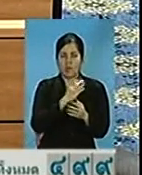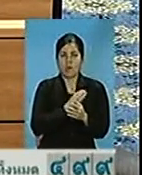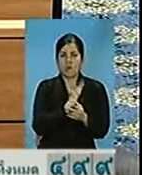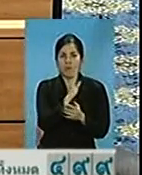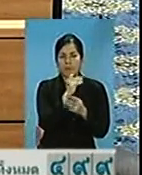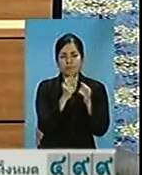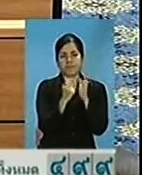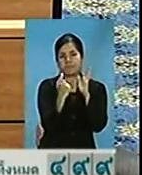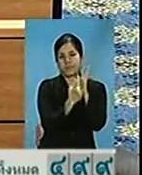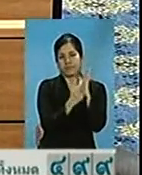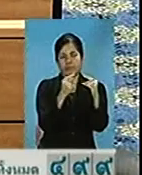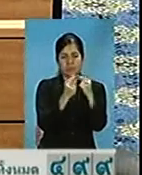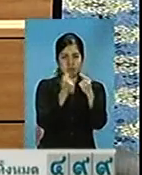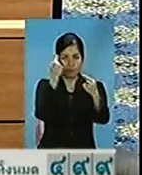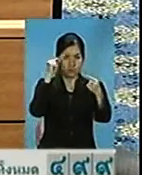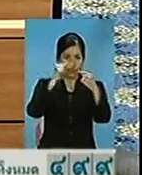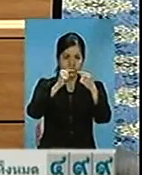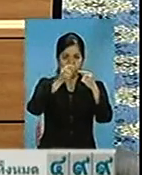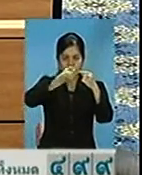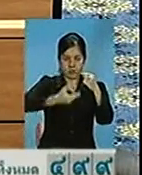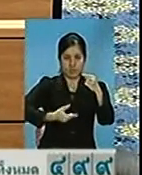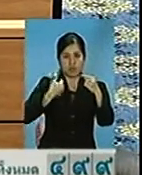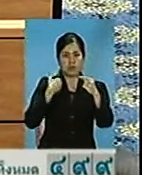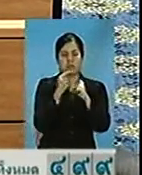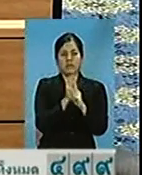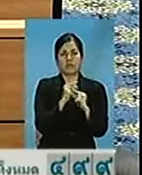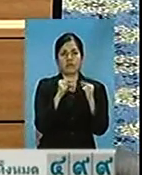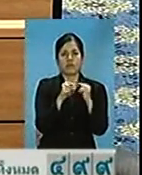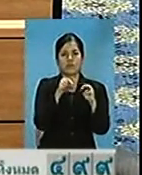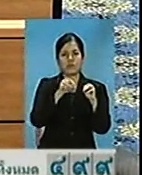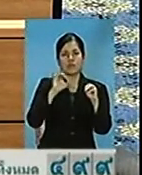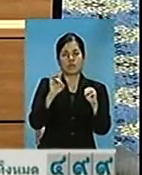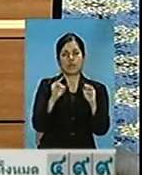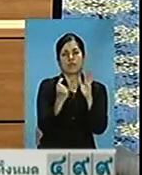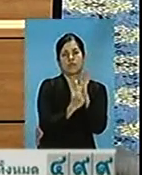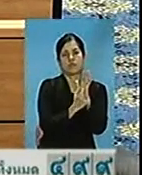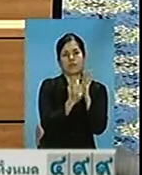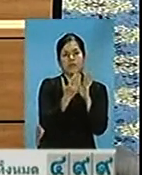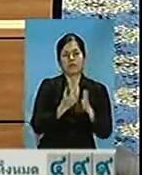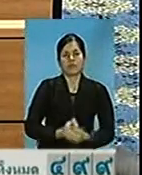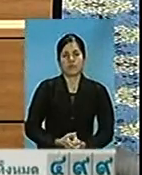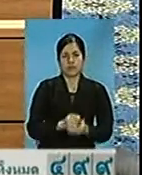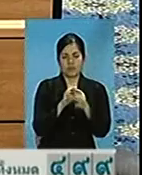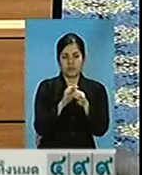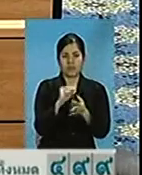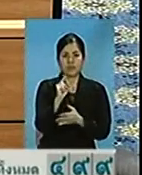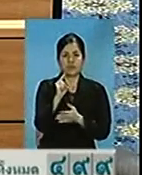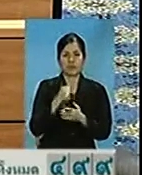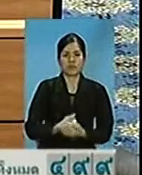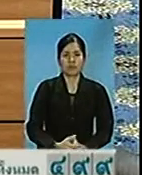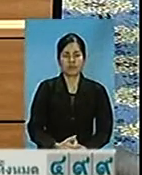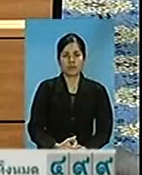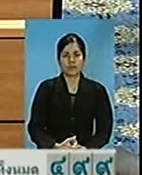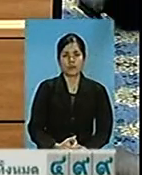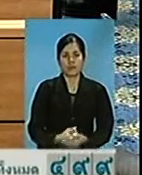ใส่วัตถุประสงค์ในมาตรา8ในผู้ประกอบกิจการใน